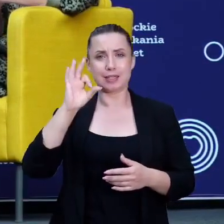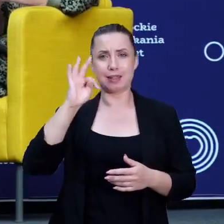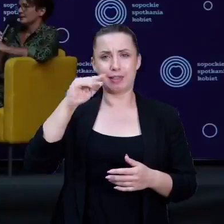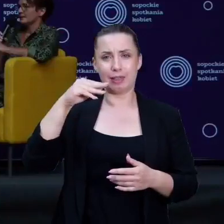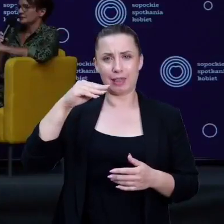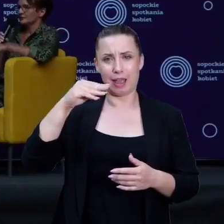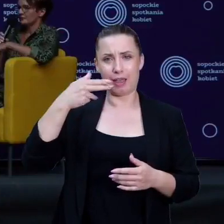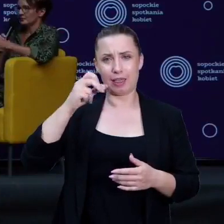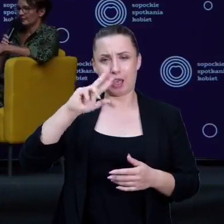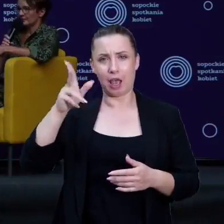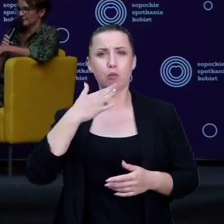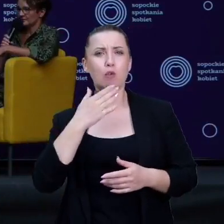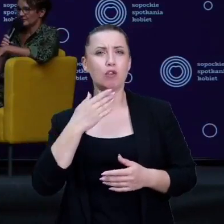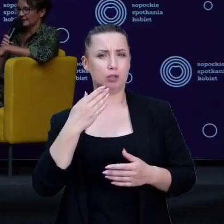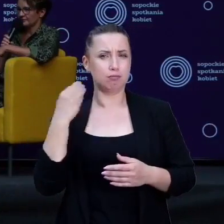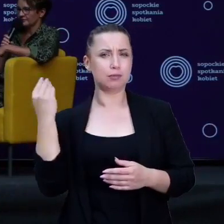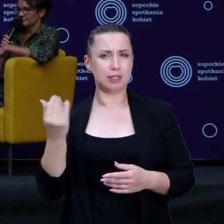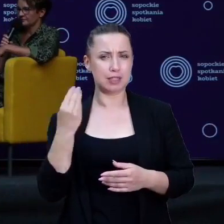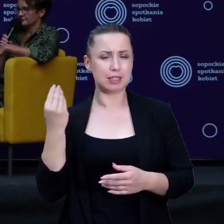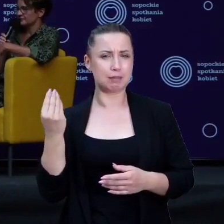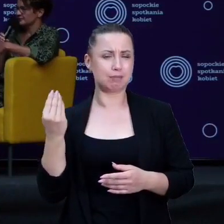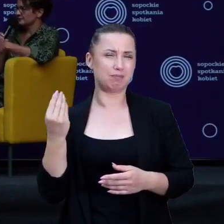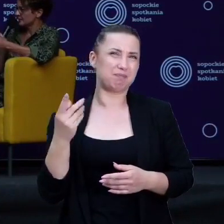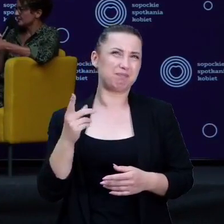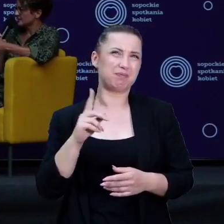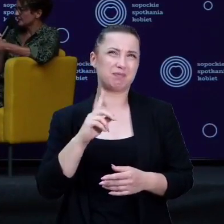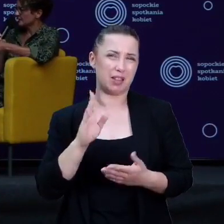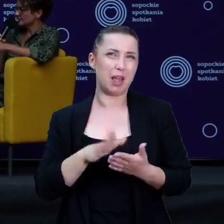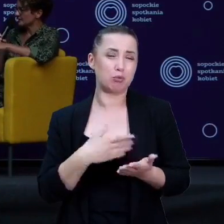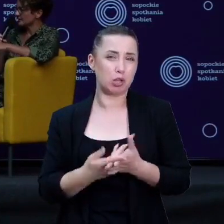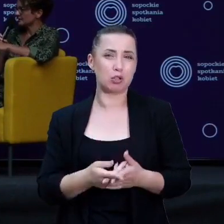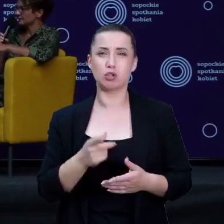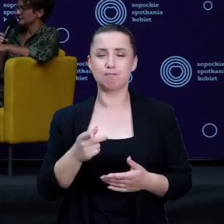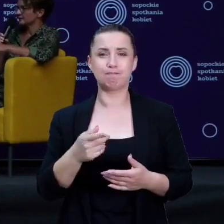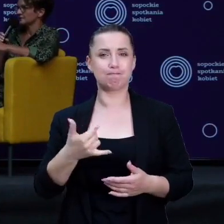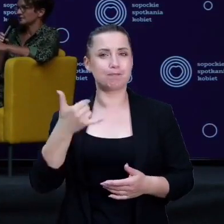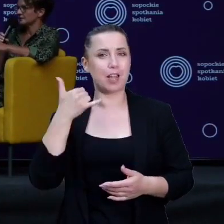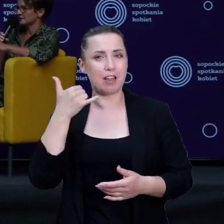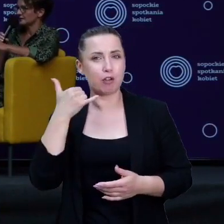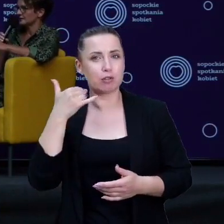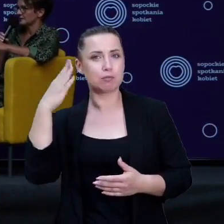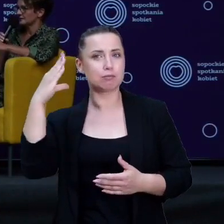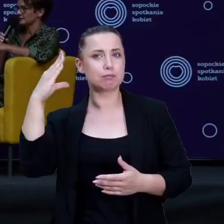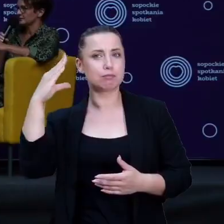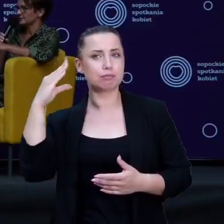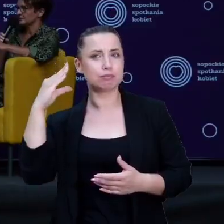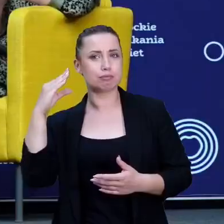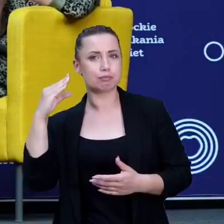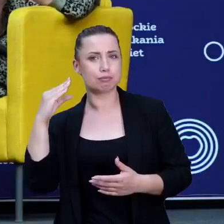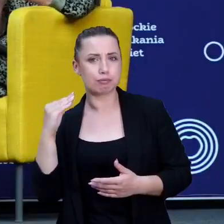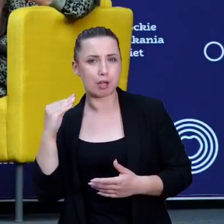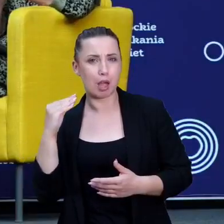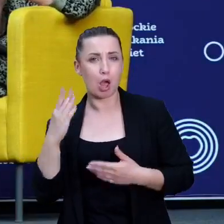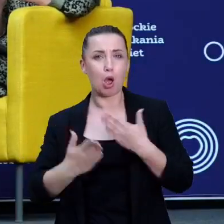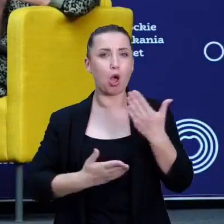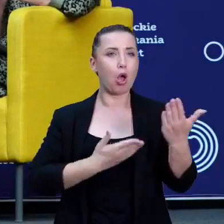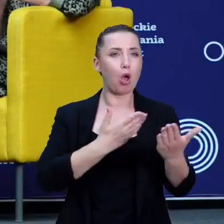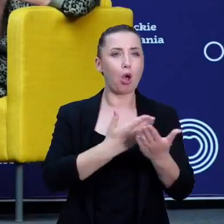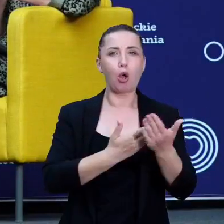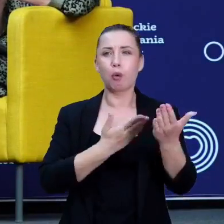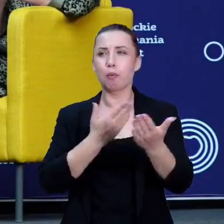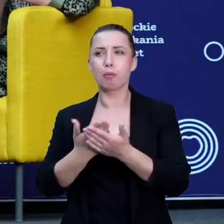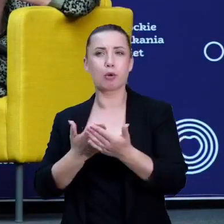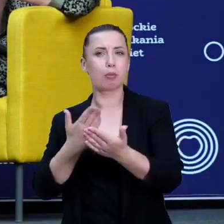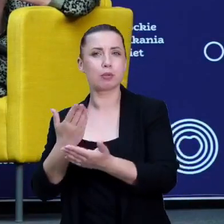mówiła, że w pewnym momencie ten telefon milknie, tak, że jednak pozycji ról